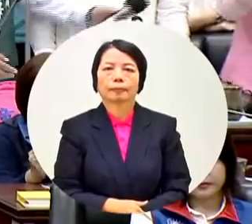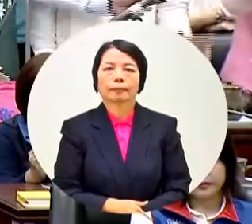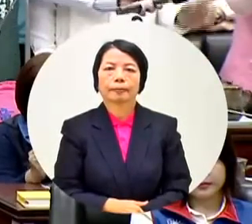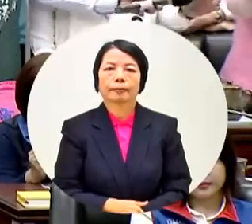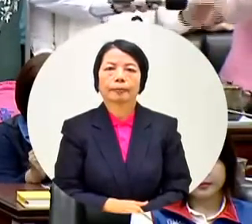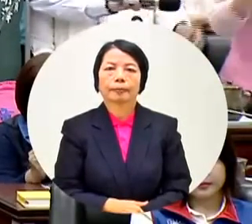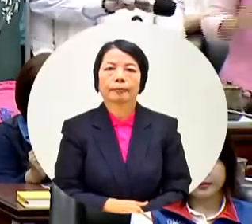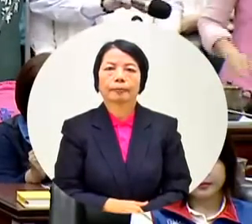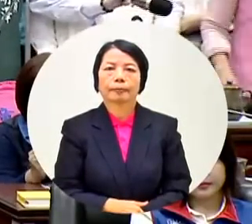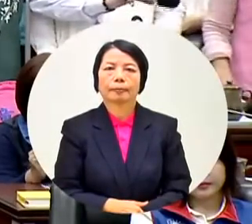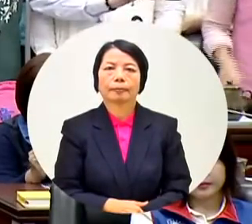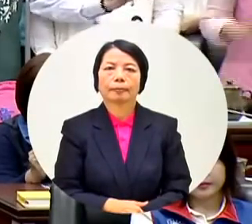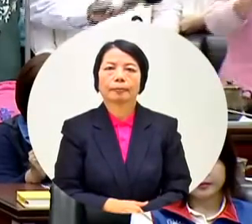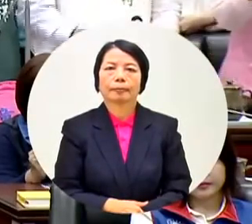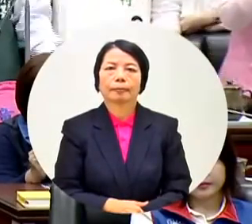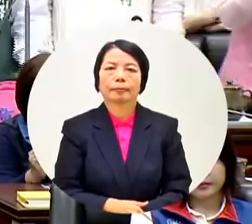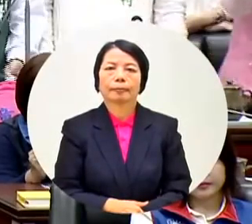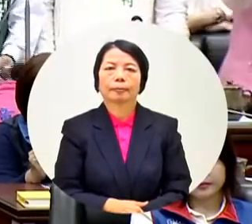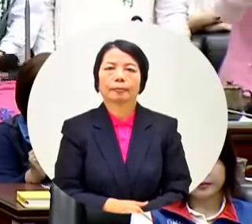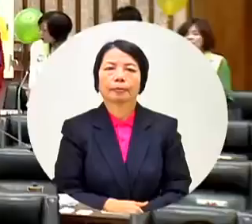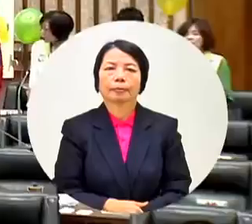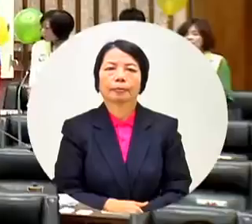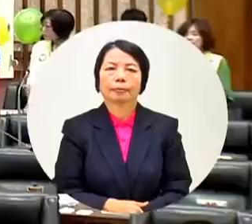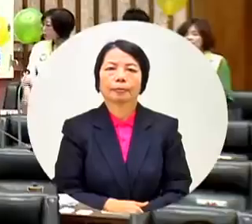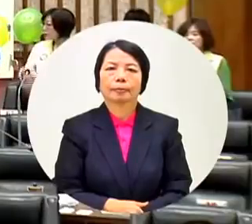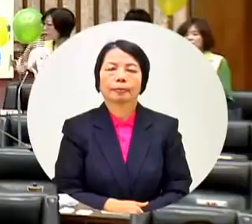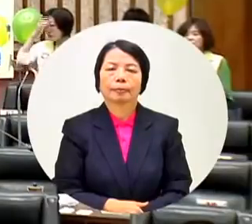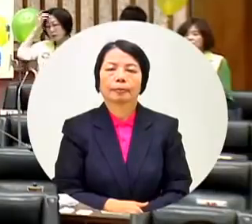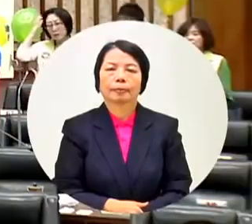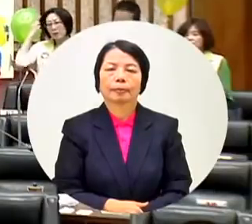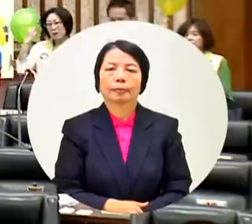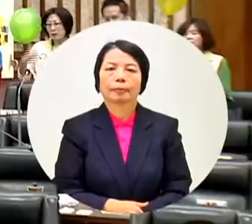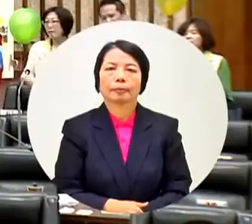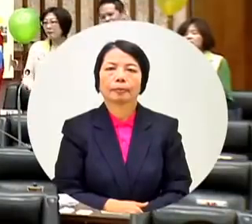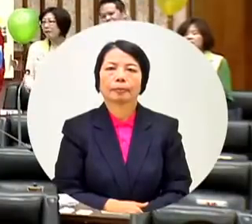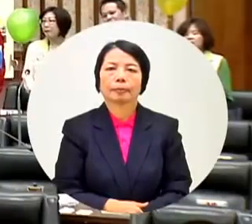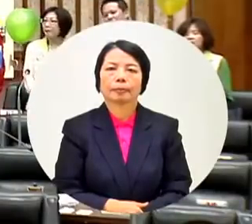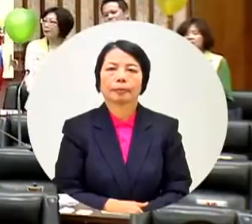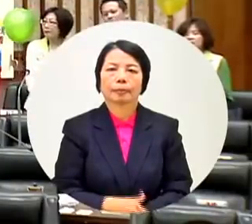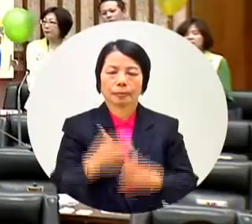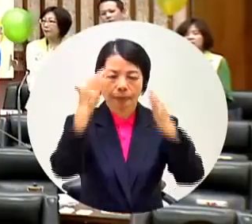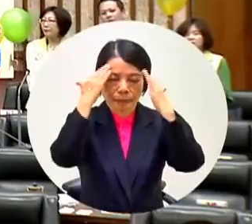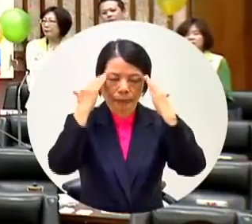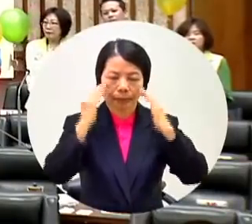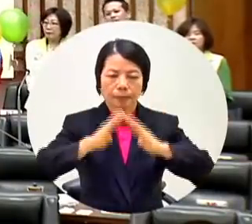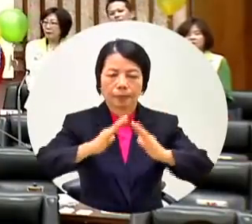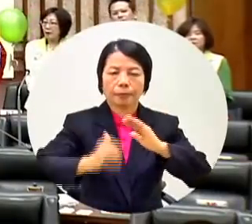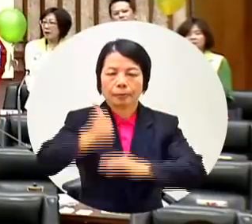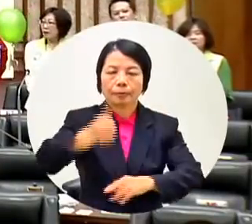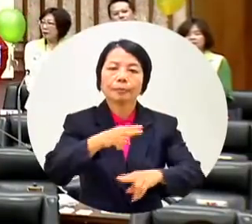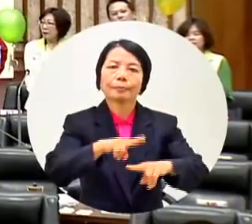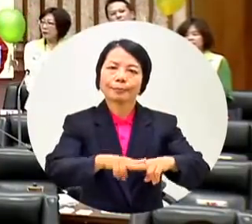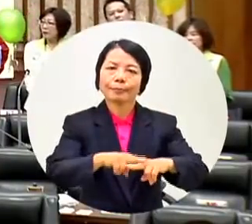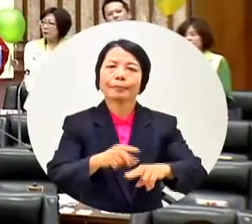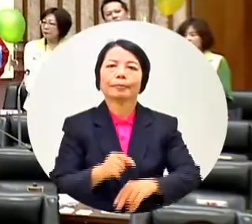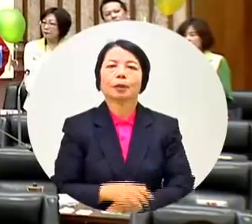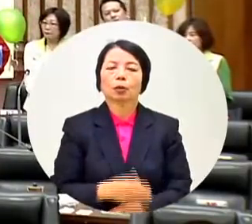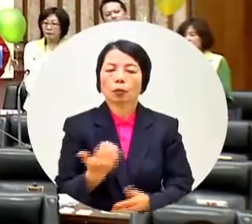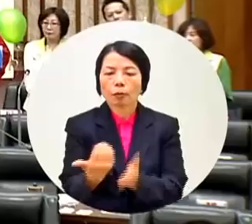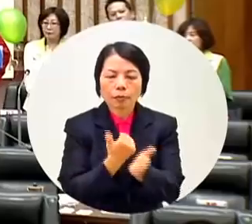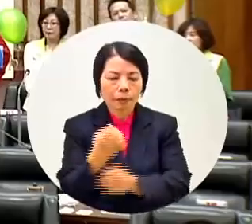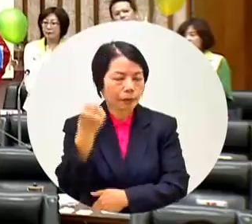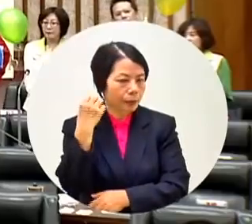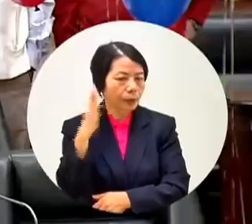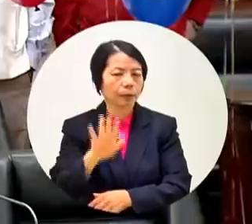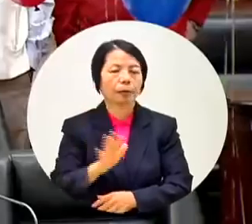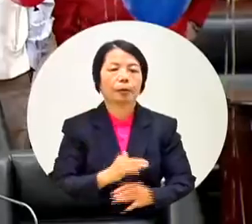来那个麦克风， 音响打开。那个韩市长，你请坐。好，刚刚本席也听到了，哦，我们民进党团议员也听到，高雄市